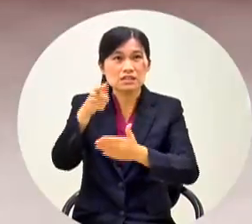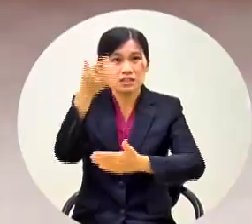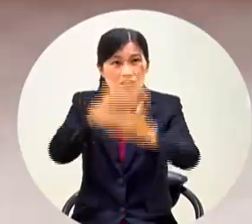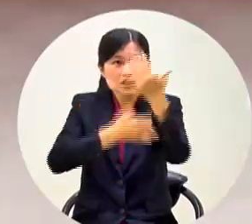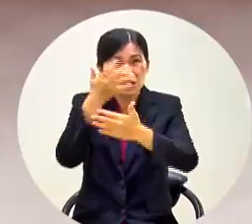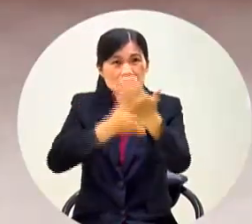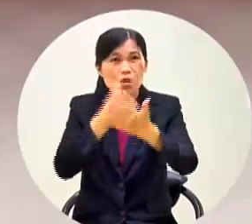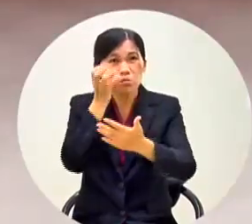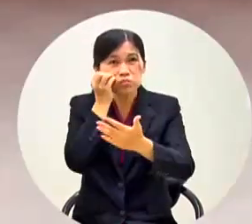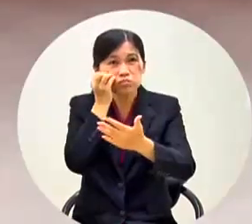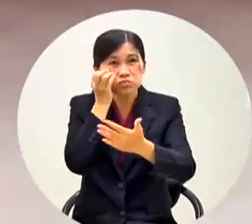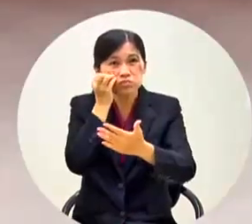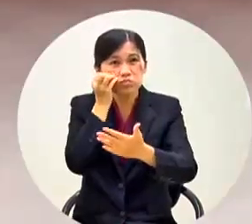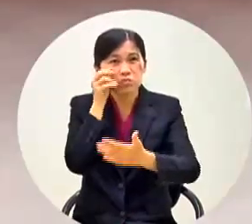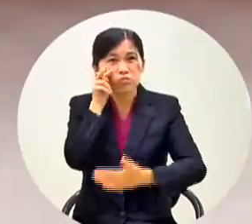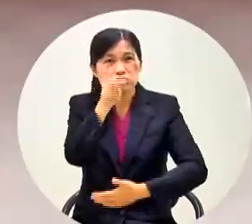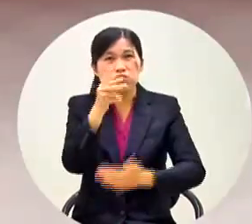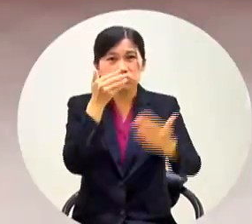说明白。